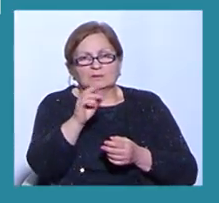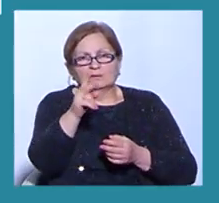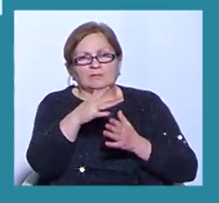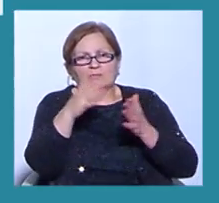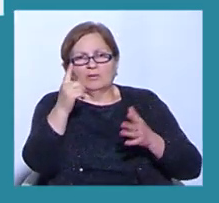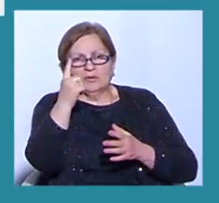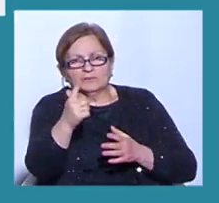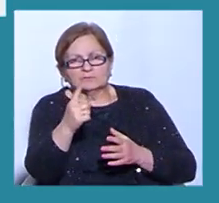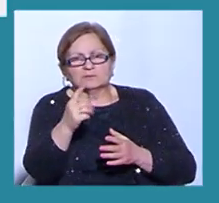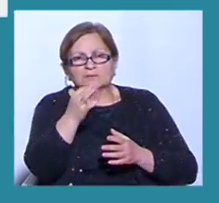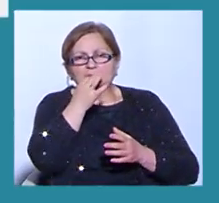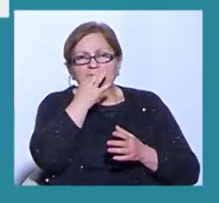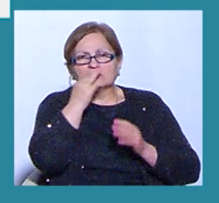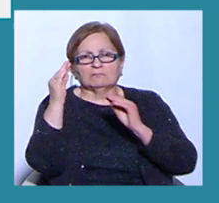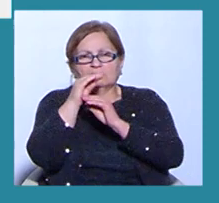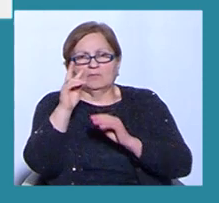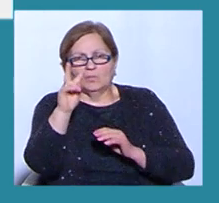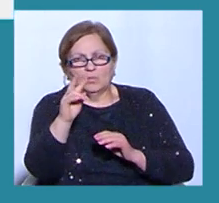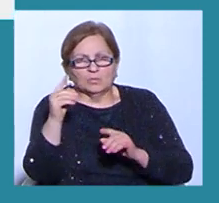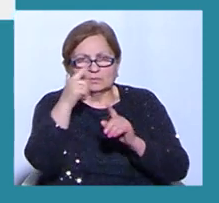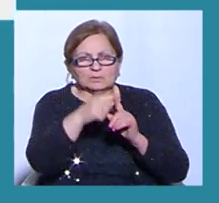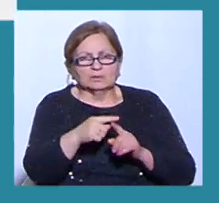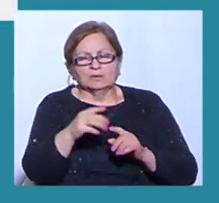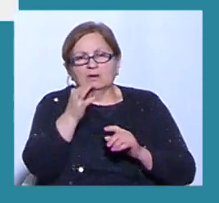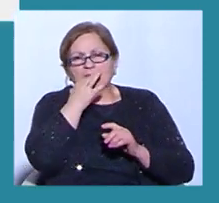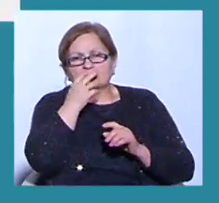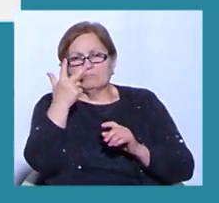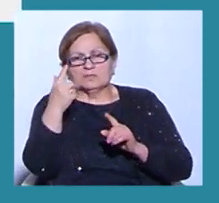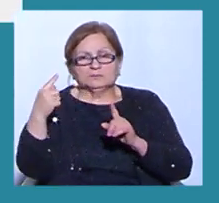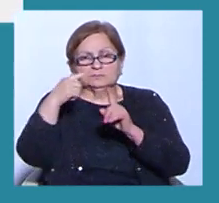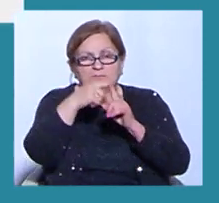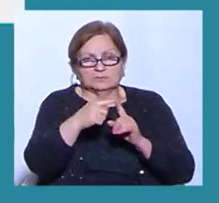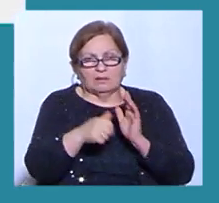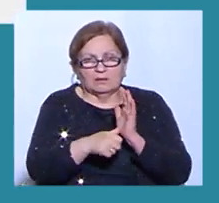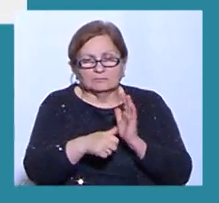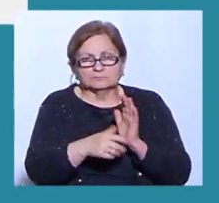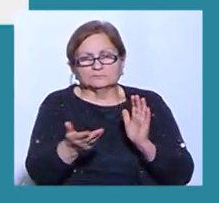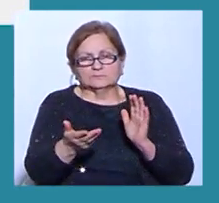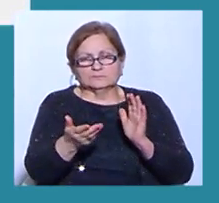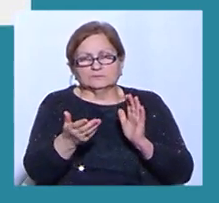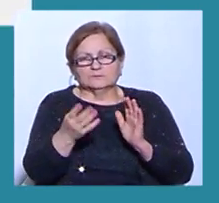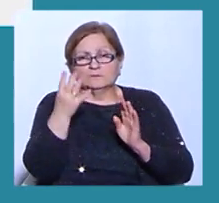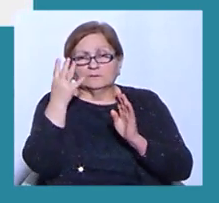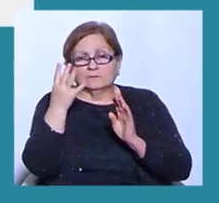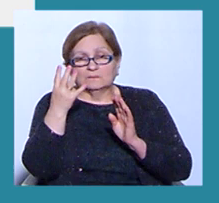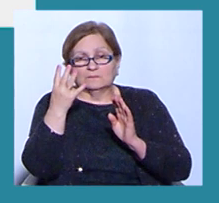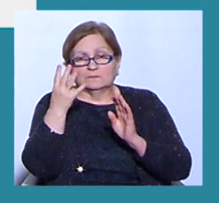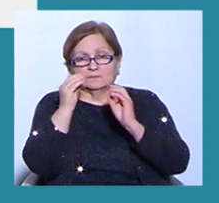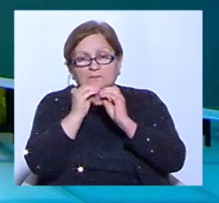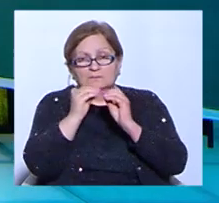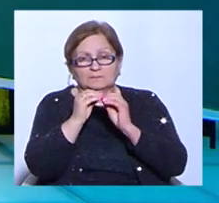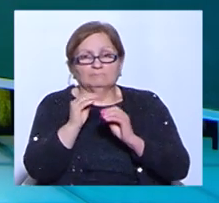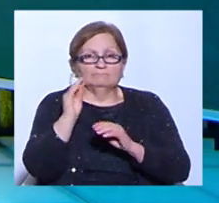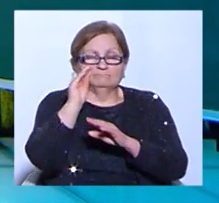შემდეგ გვაქვს 2-ით გაზრდილი წევრი, შემდეგ გვაქვს 3-ით გაზრდილი, შემდეგ თუ დავაკვირდებით 4, 10,